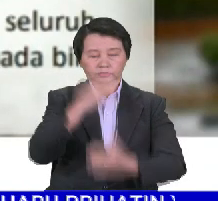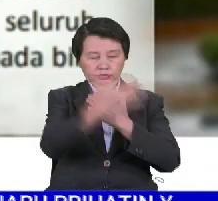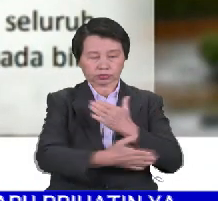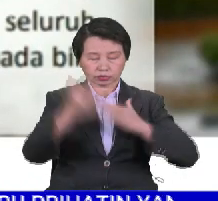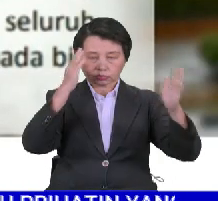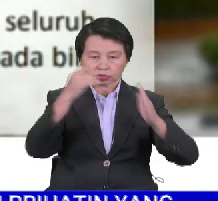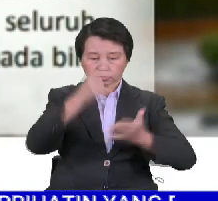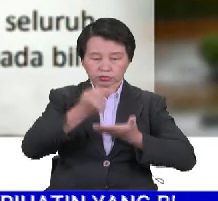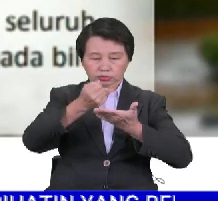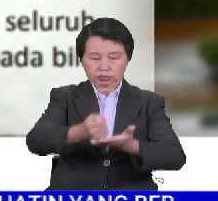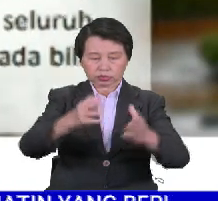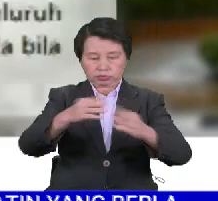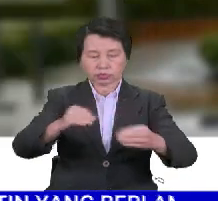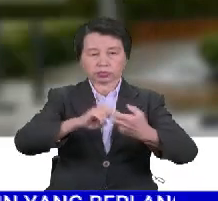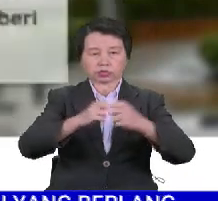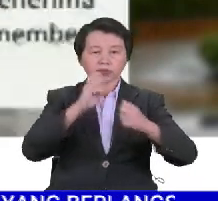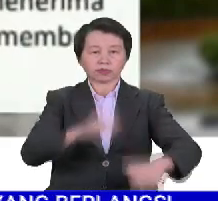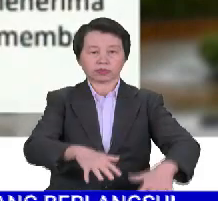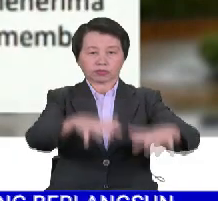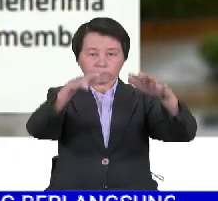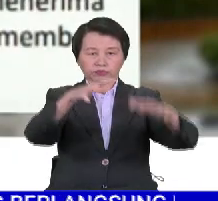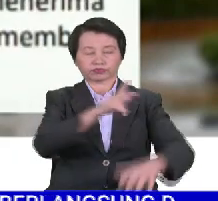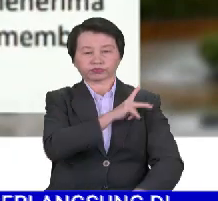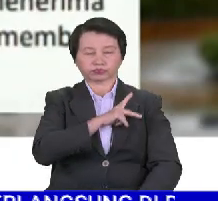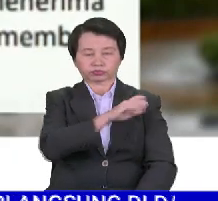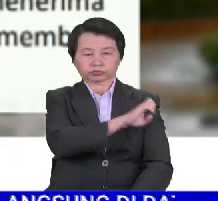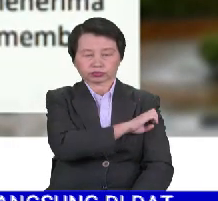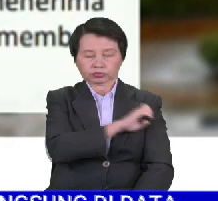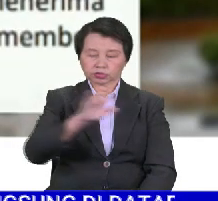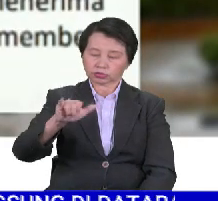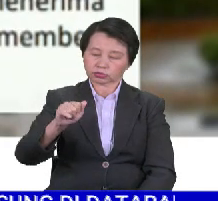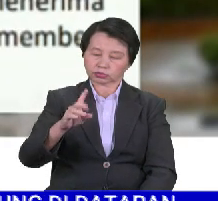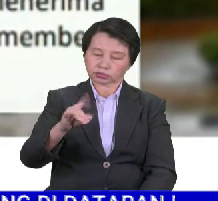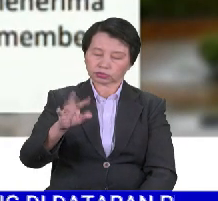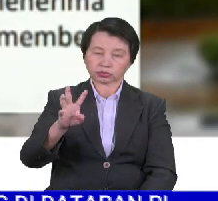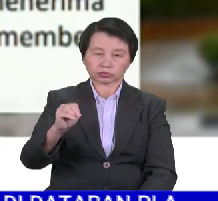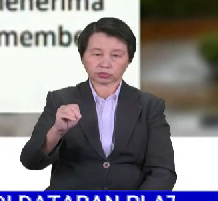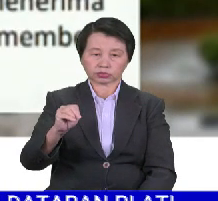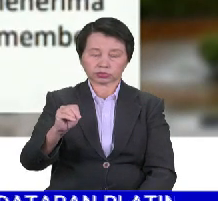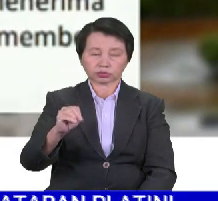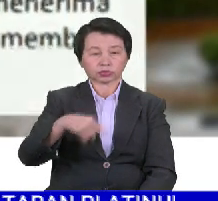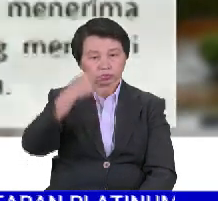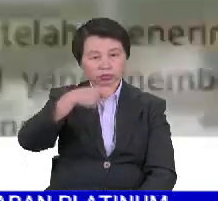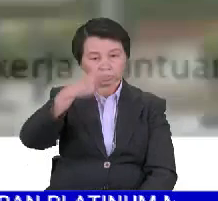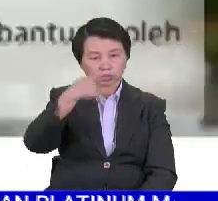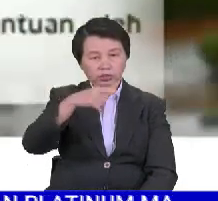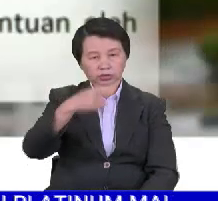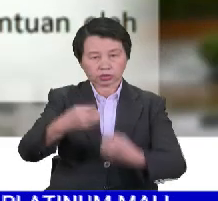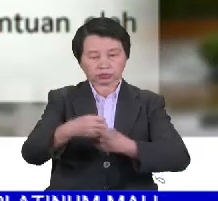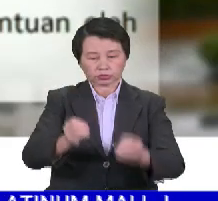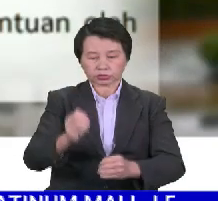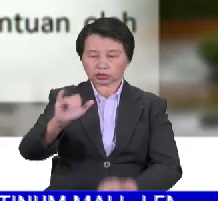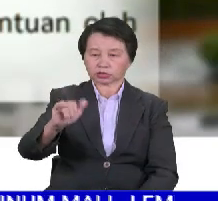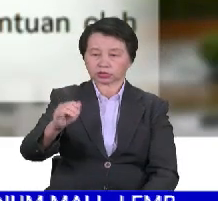negara bagi membantu menangani banjir ketua pegawai eksekutif yadim Tuan kemarau Arif Tuan soh berkata pejabat